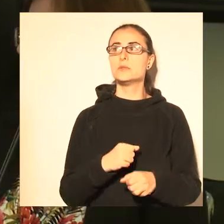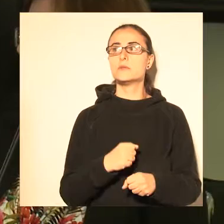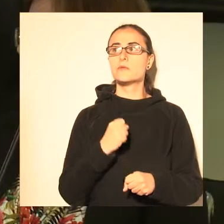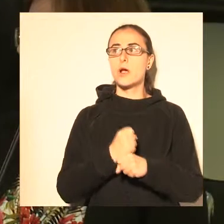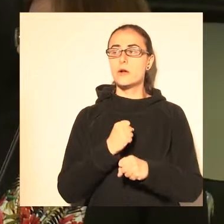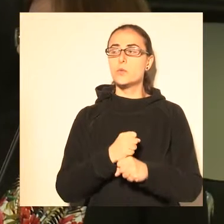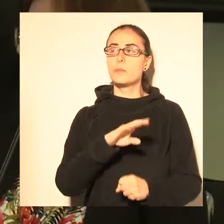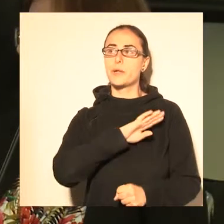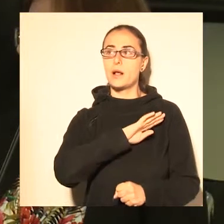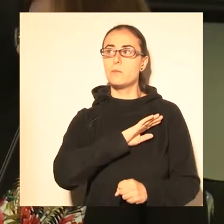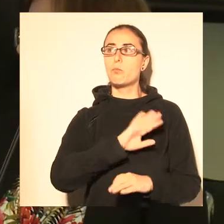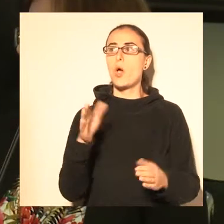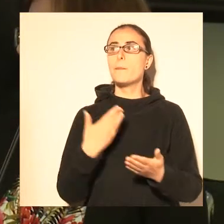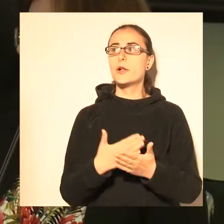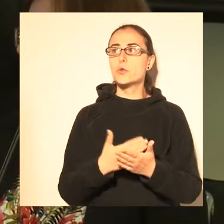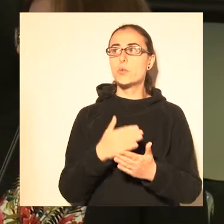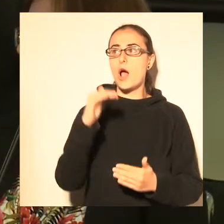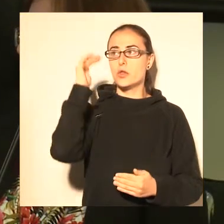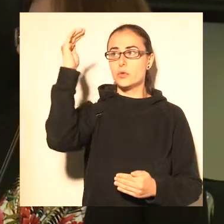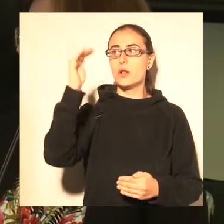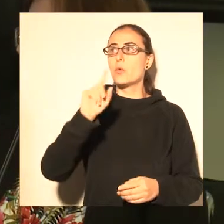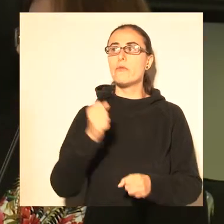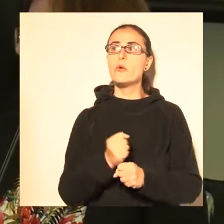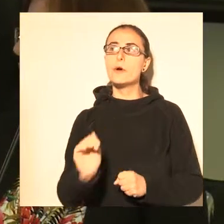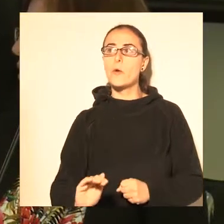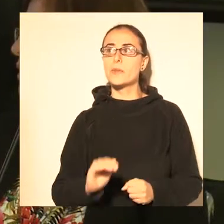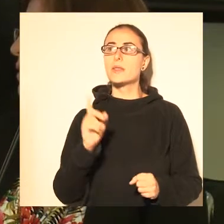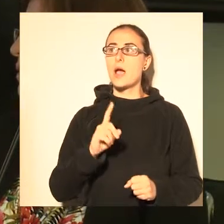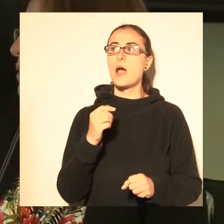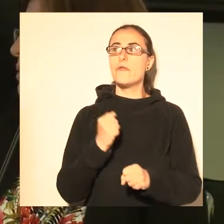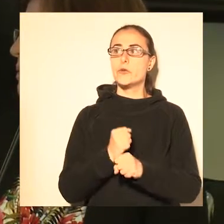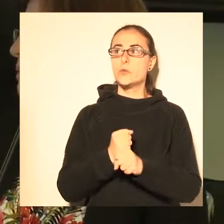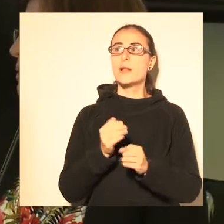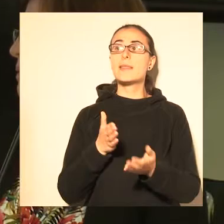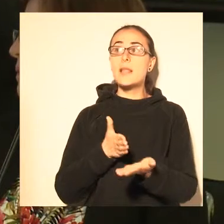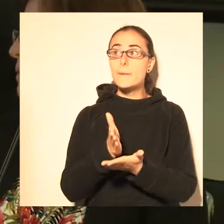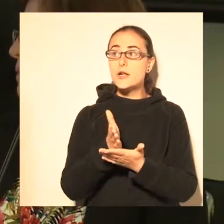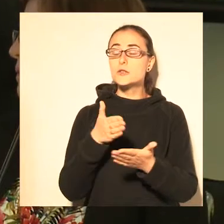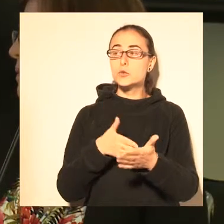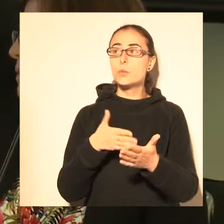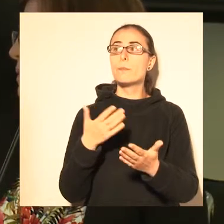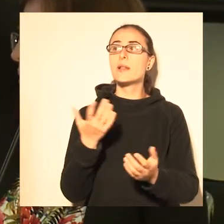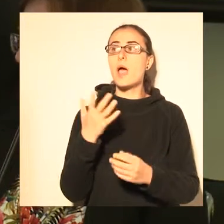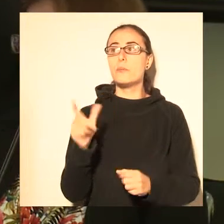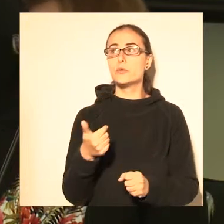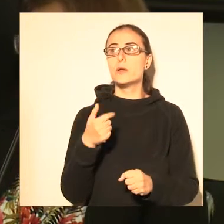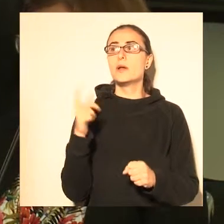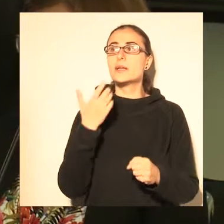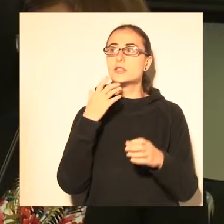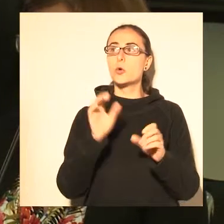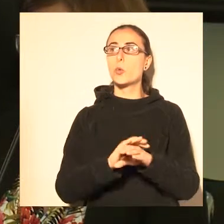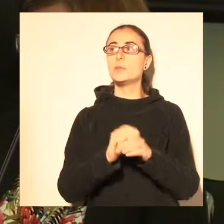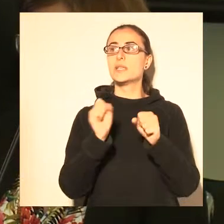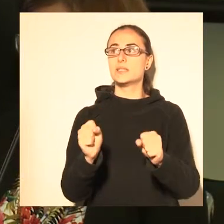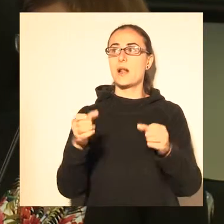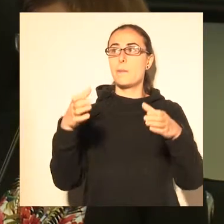pus au făcut practică doar pe adulți n au făcut pe copii de astea am făcut demersuri cât am putut eu Și tot ce a